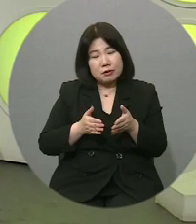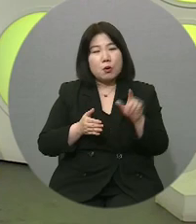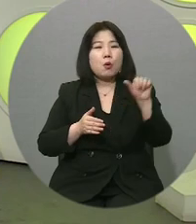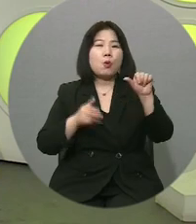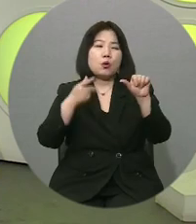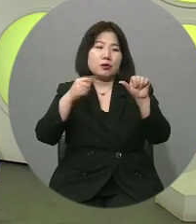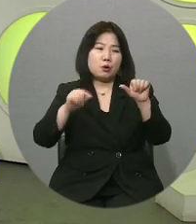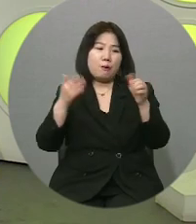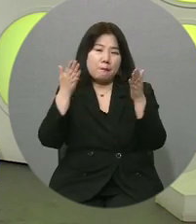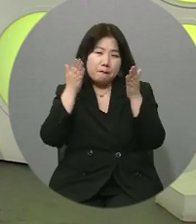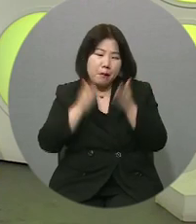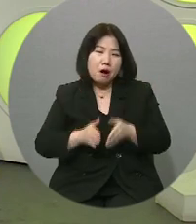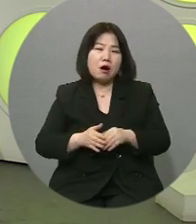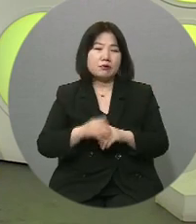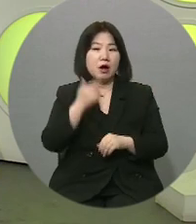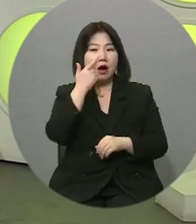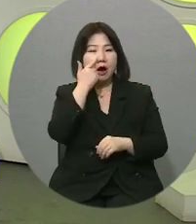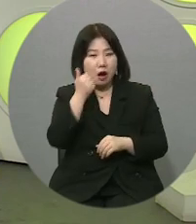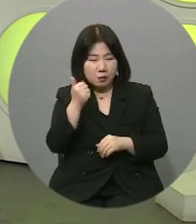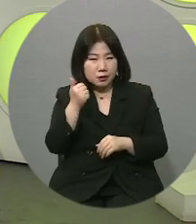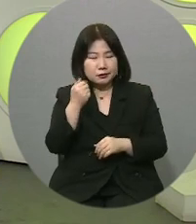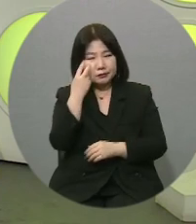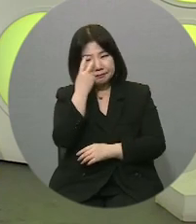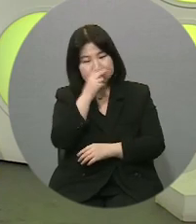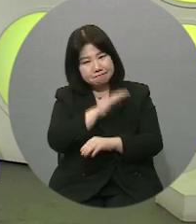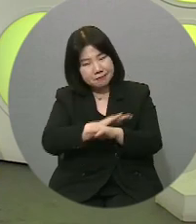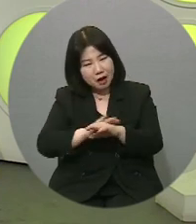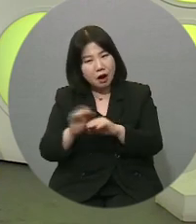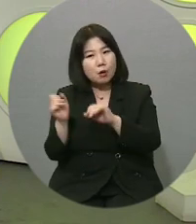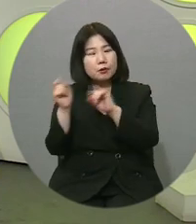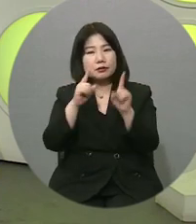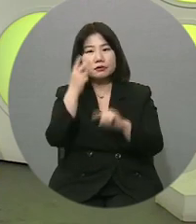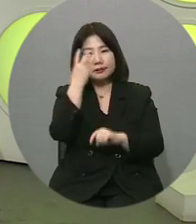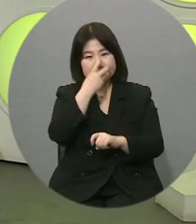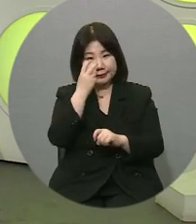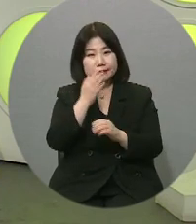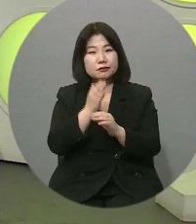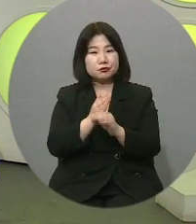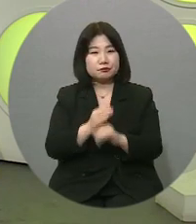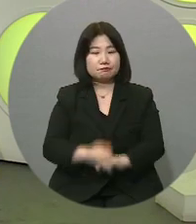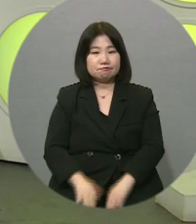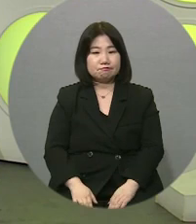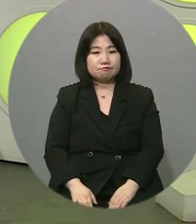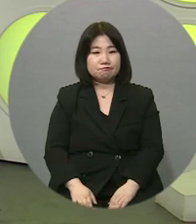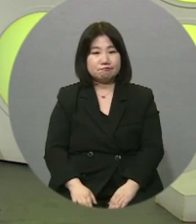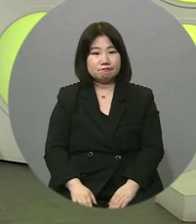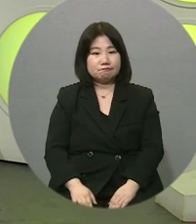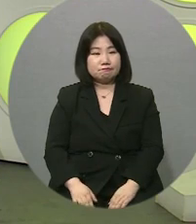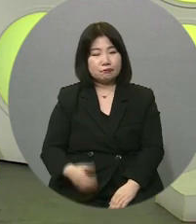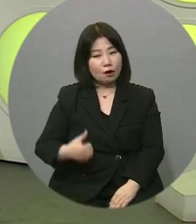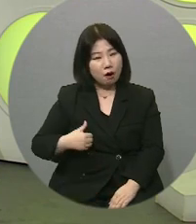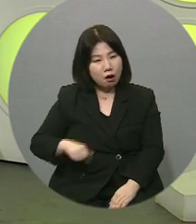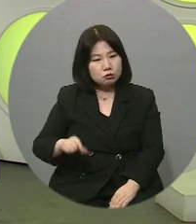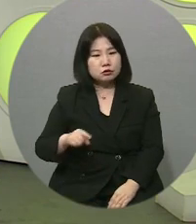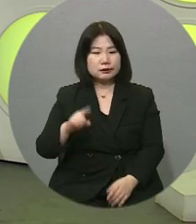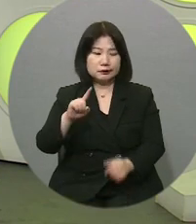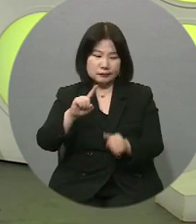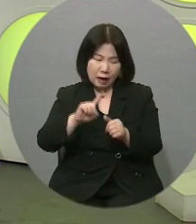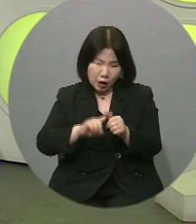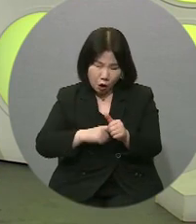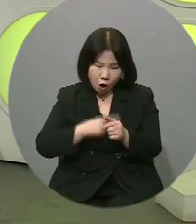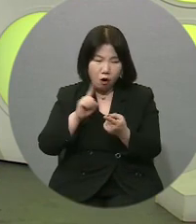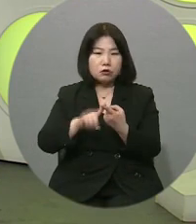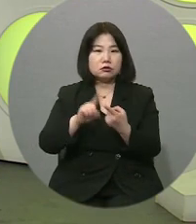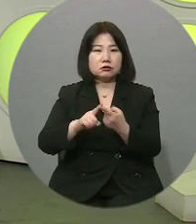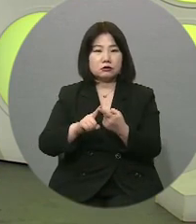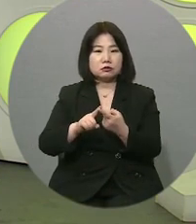격리병실에서 경과를 관찰 중이었습니다. 태화 씨는 자식으로서 당연히 해야 할 일을 했을